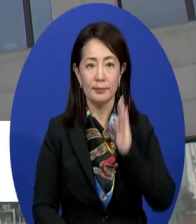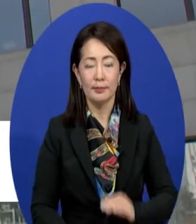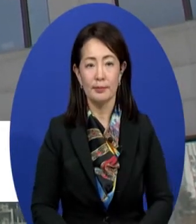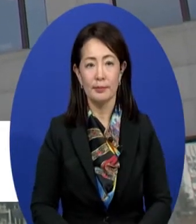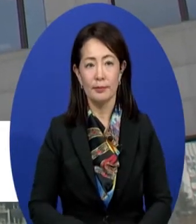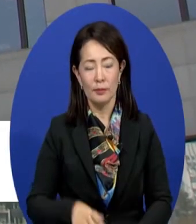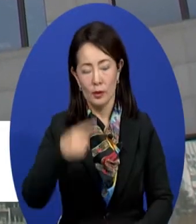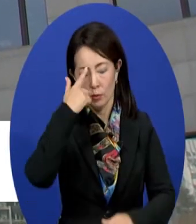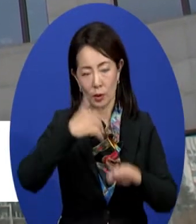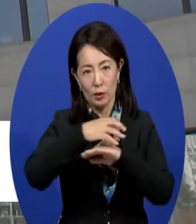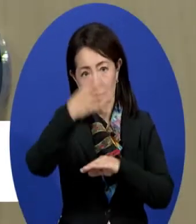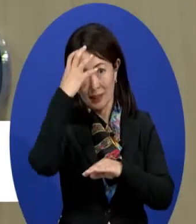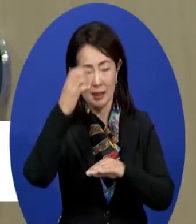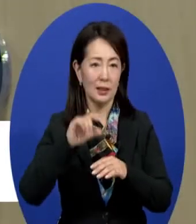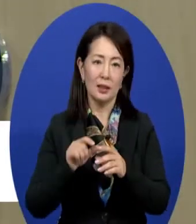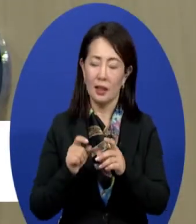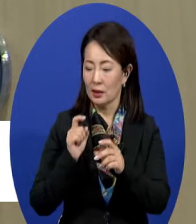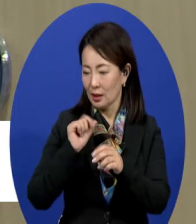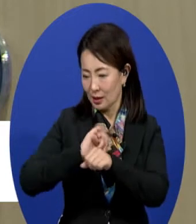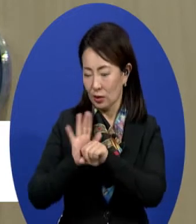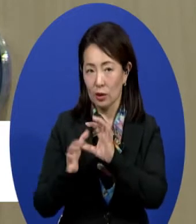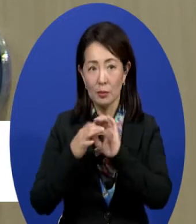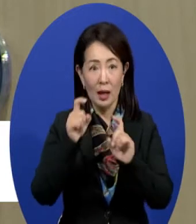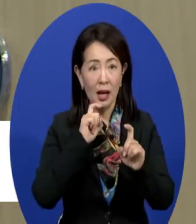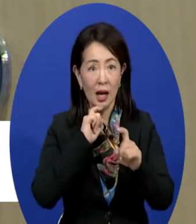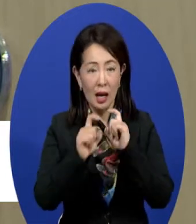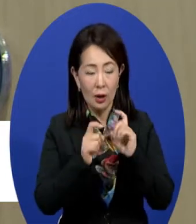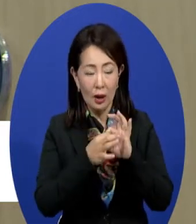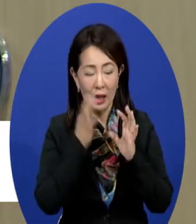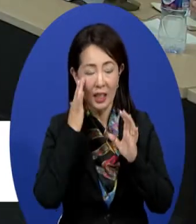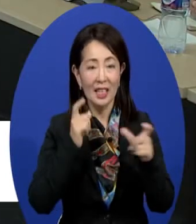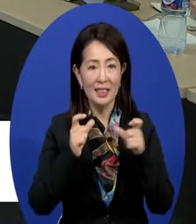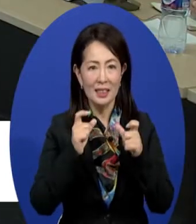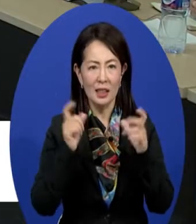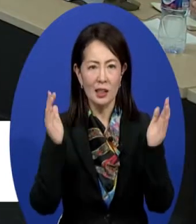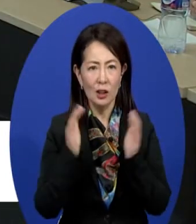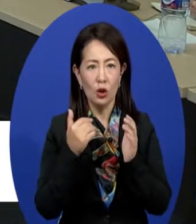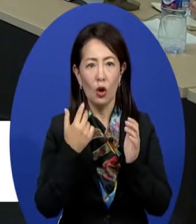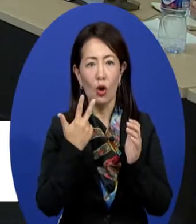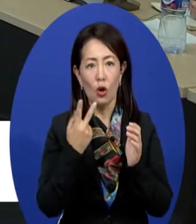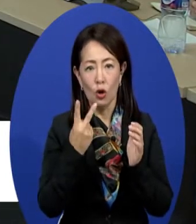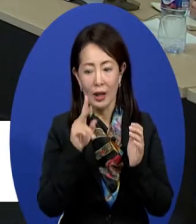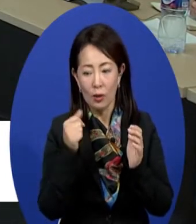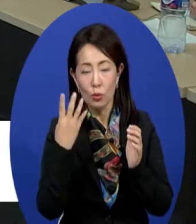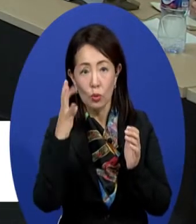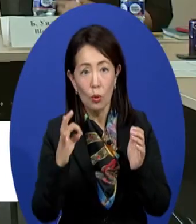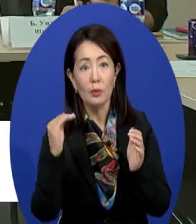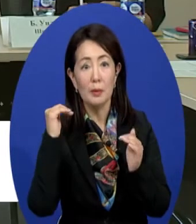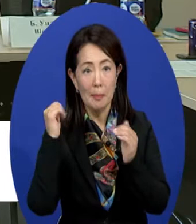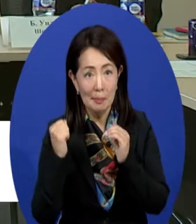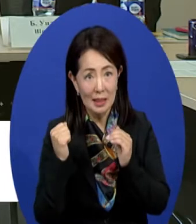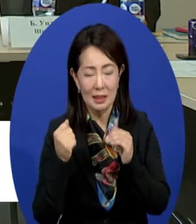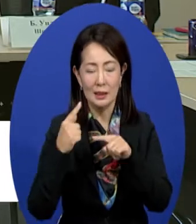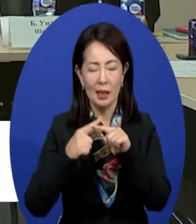Монгол Улсын засгийн газар сар тахлын үед авсан хариу арга хэмжээний үр дүнд эдийн засгийн агшилтыг 2.4% барьсан. Олон улсын худалдаа сэргэж эхэлвэл дахин буурах боломж